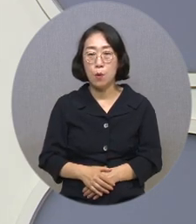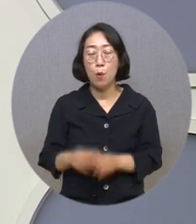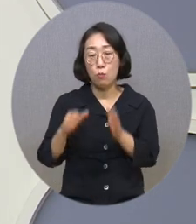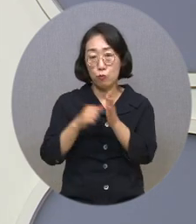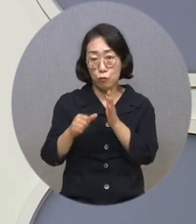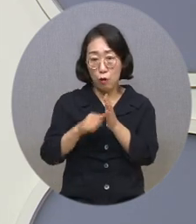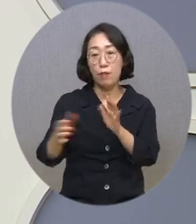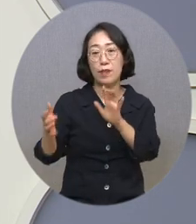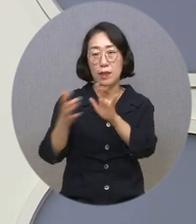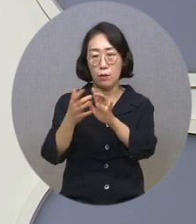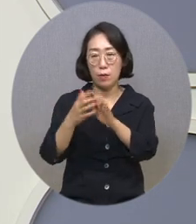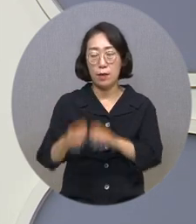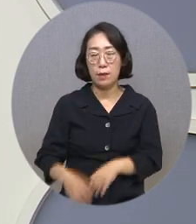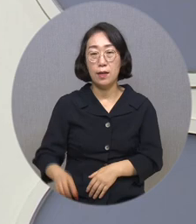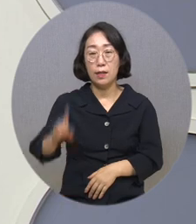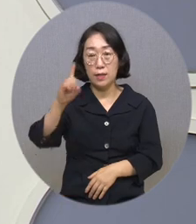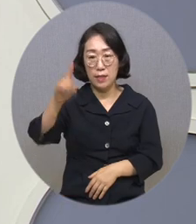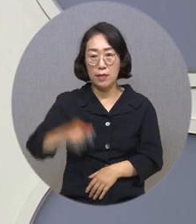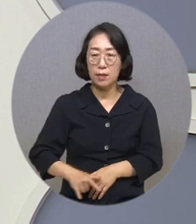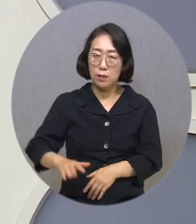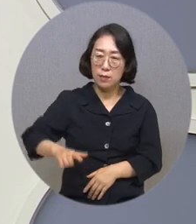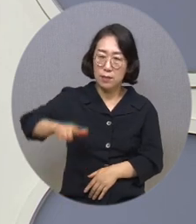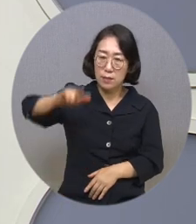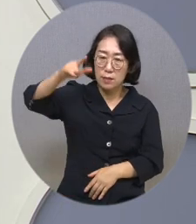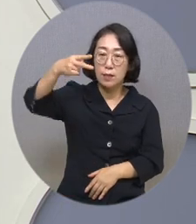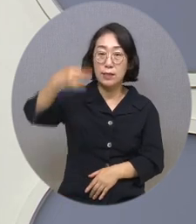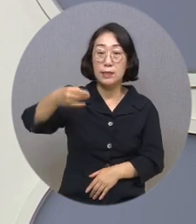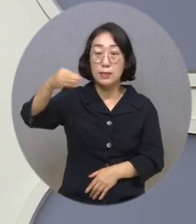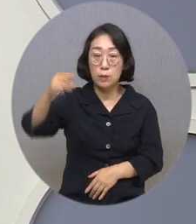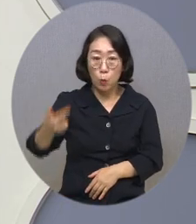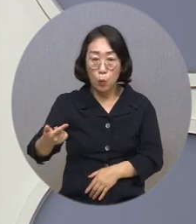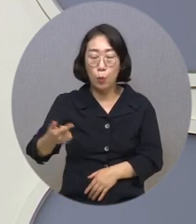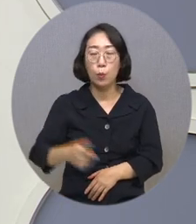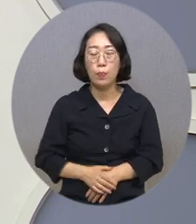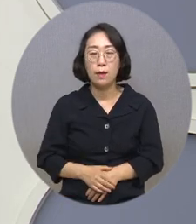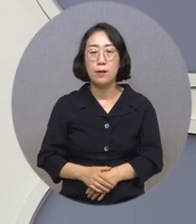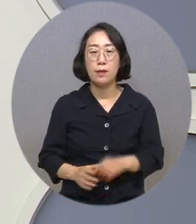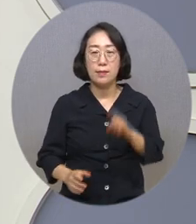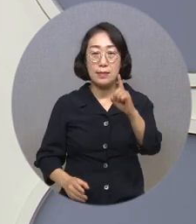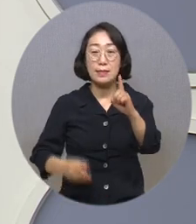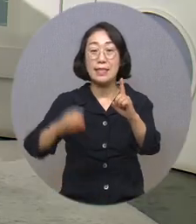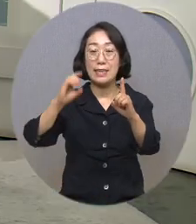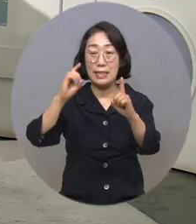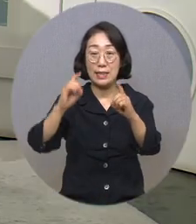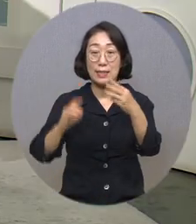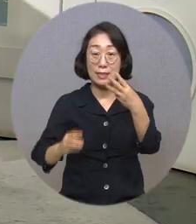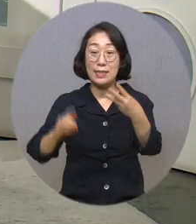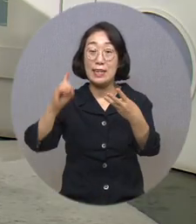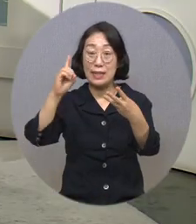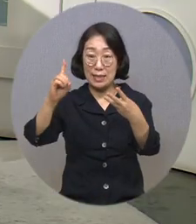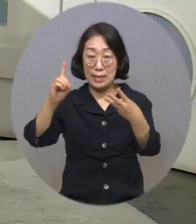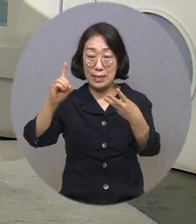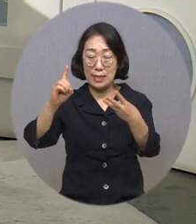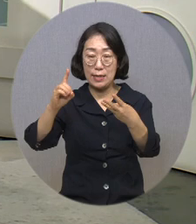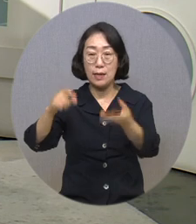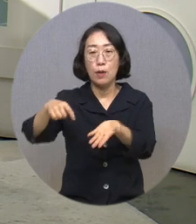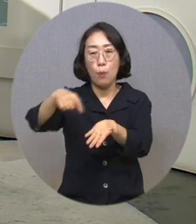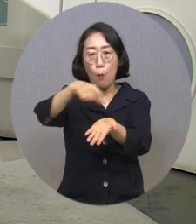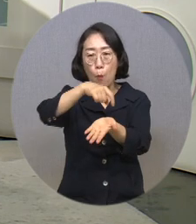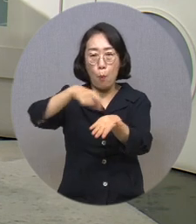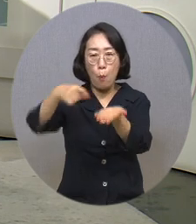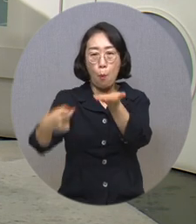이제 D는 이제 드론이나 이제 3D 프린팅 뭐 이런 그래서 저는 이제 이게 기술이 문제가